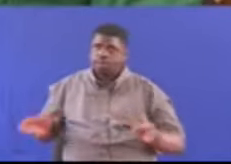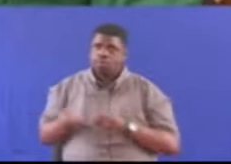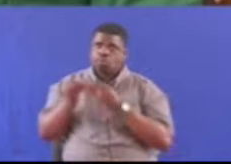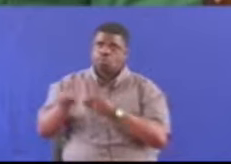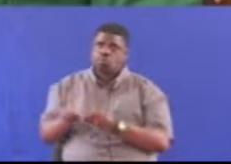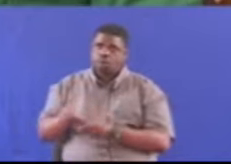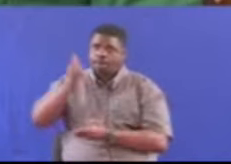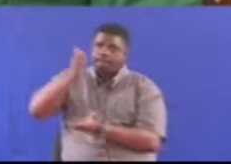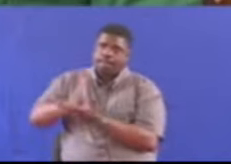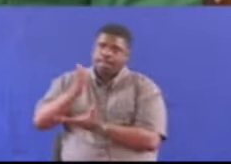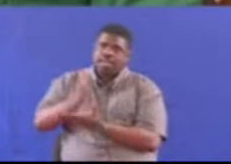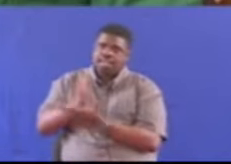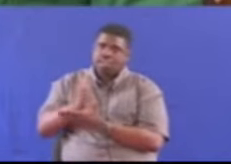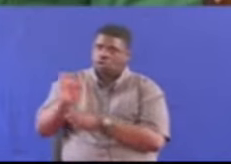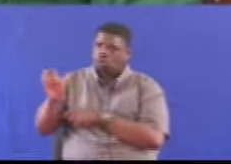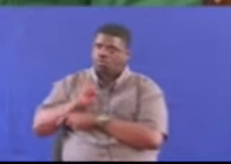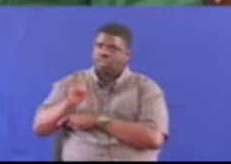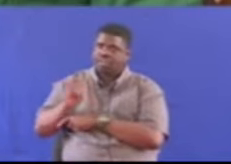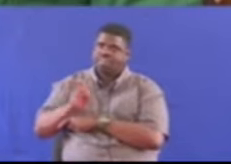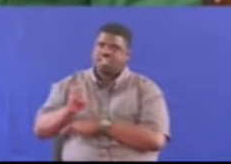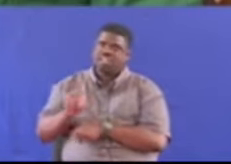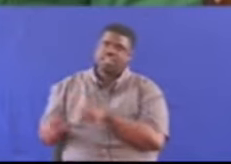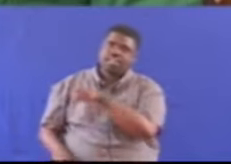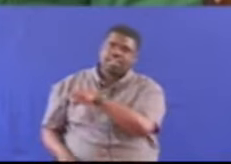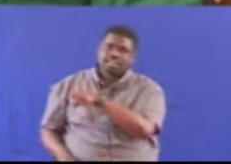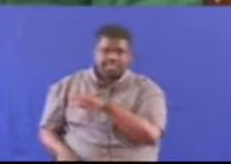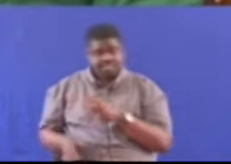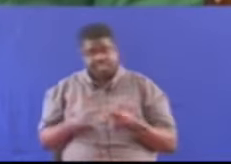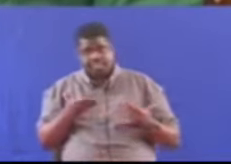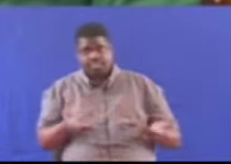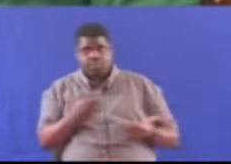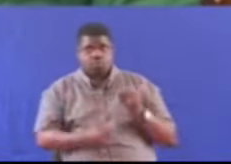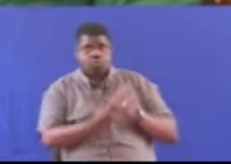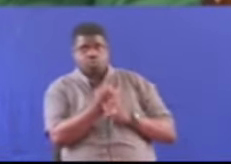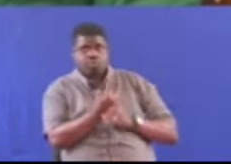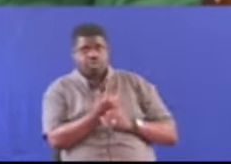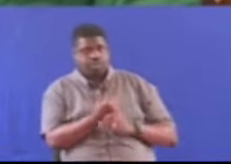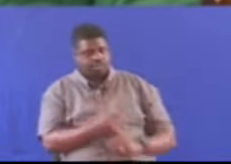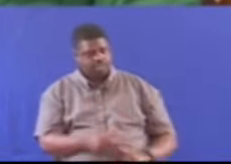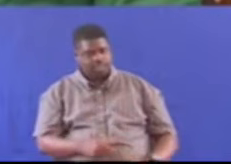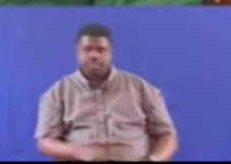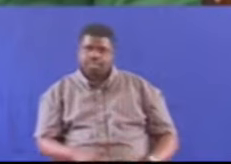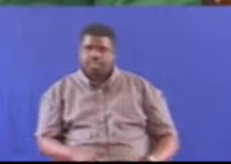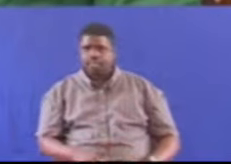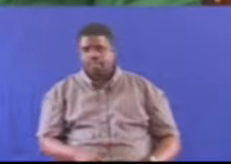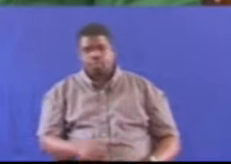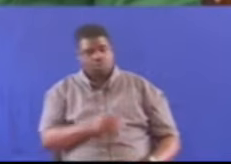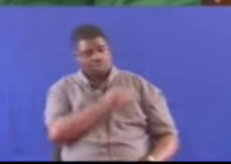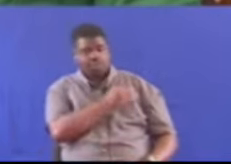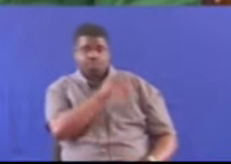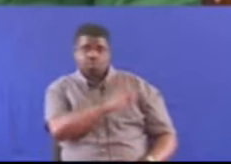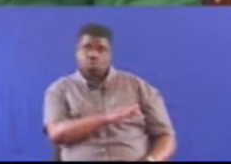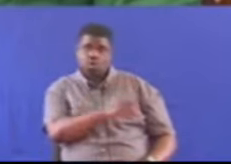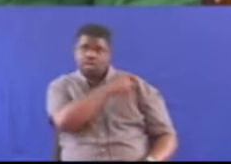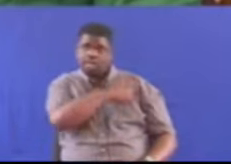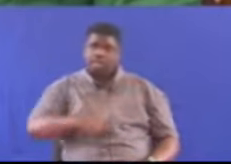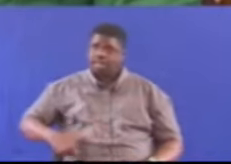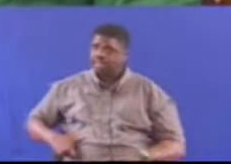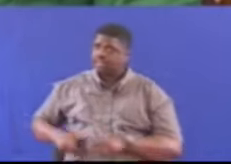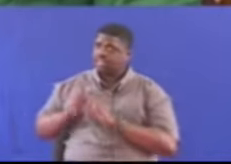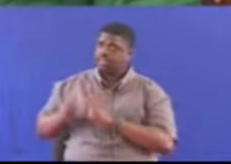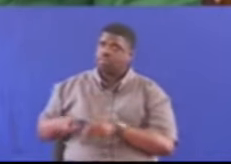permanent observer status. Hivyo, kutokana na wadhifa wake, rais wa IPU